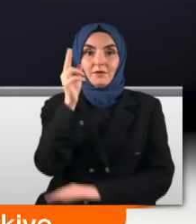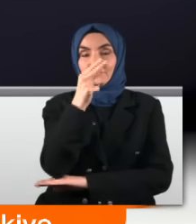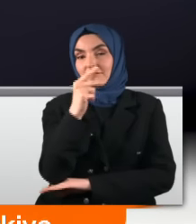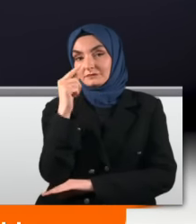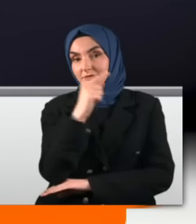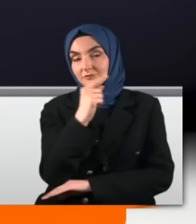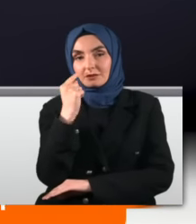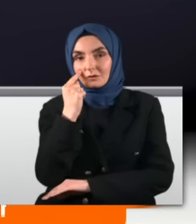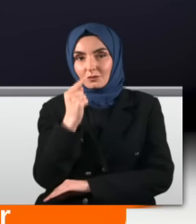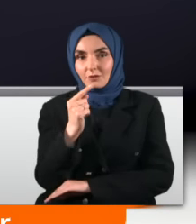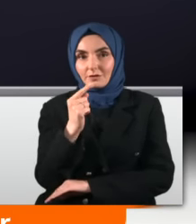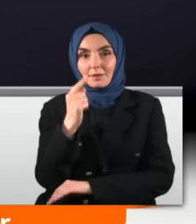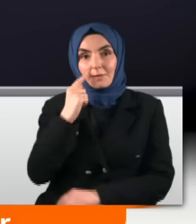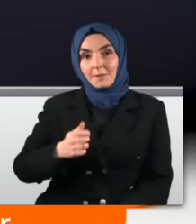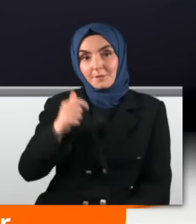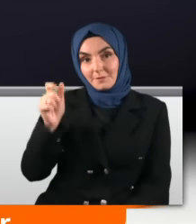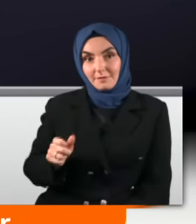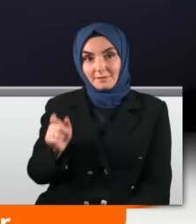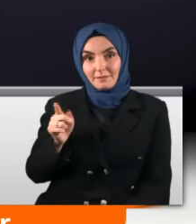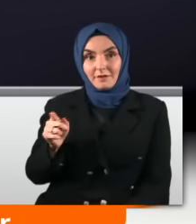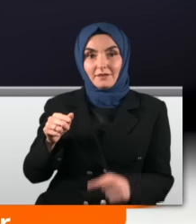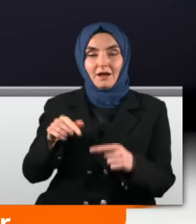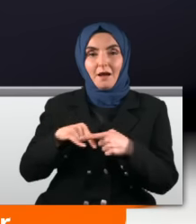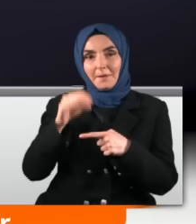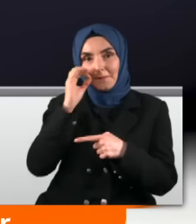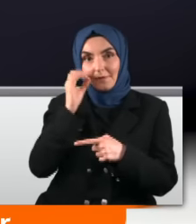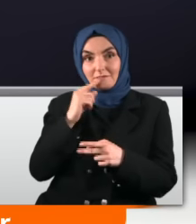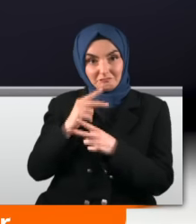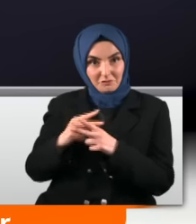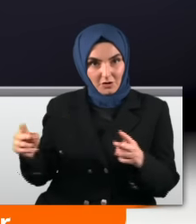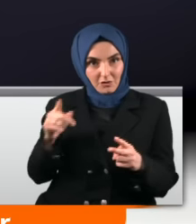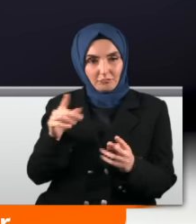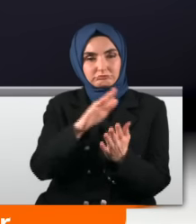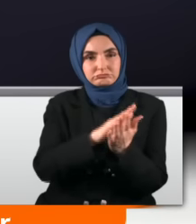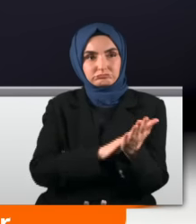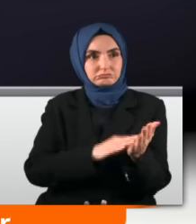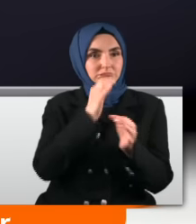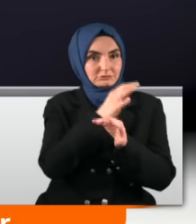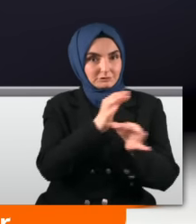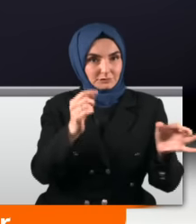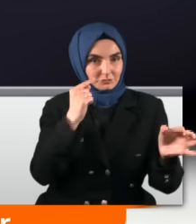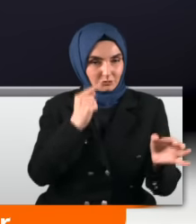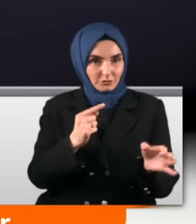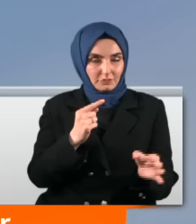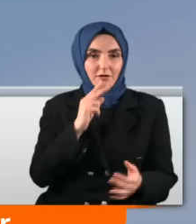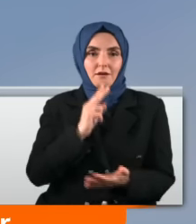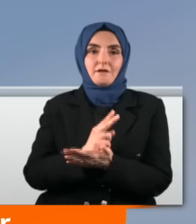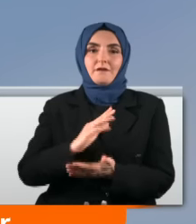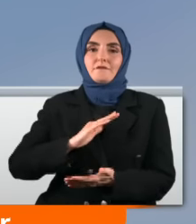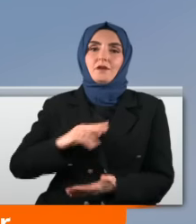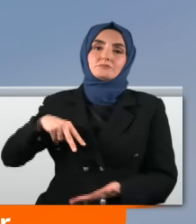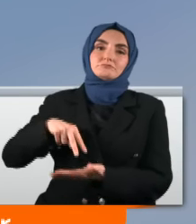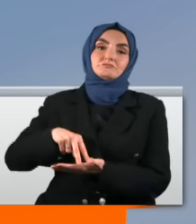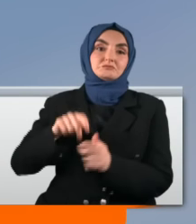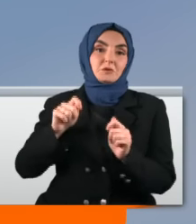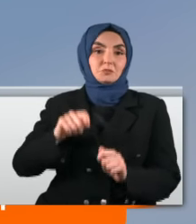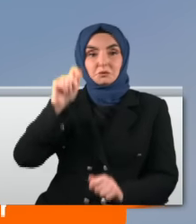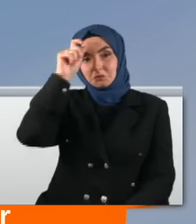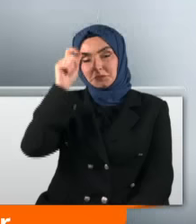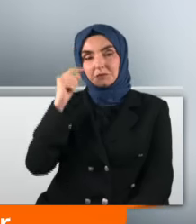Bakan Fidan'ın açıklamalarına geniş yer verip, Türkiye'nin İsrail'e karşı kararlı duruşunun altını çizdi. Pek çok yabancı